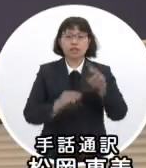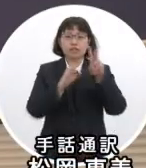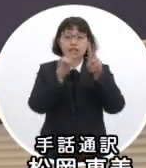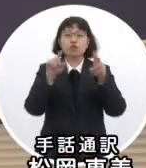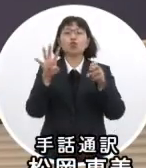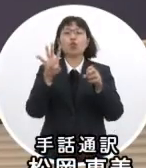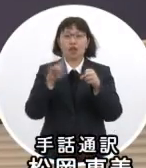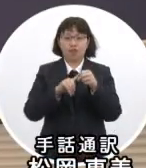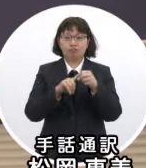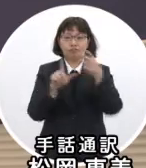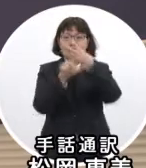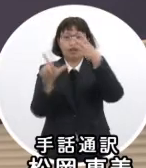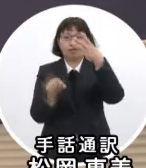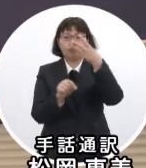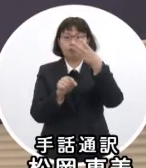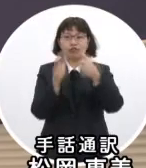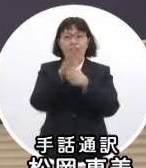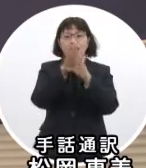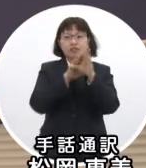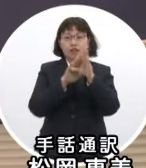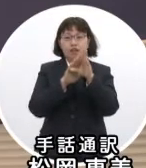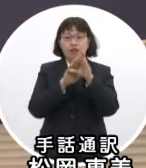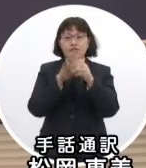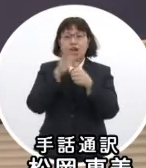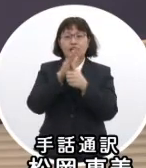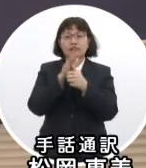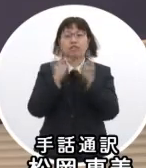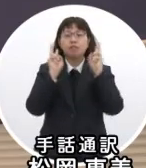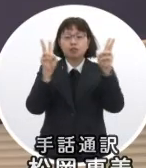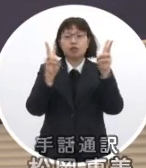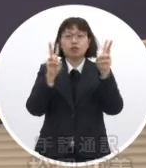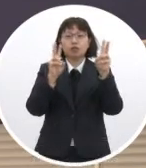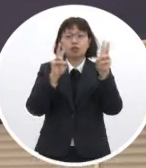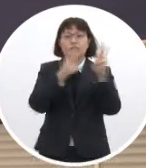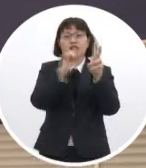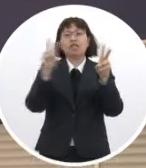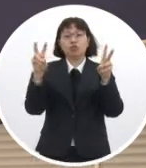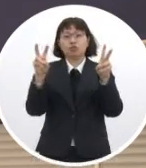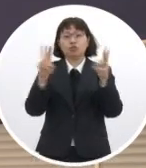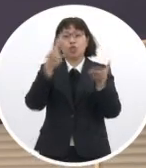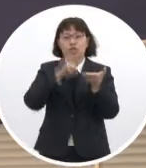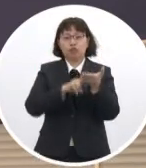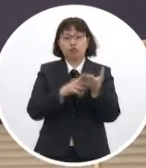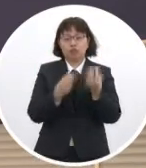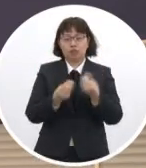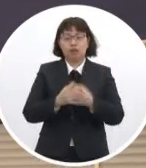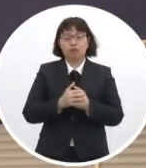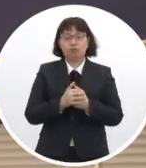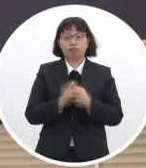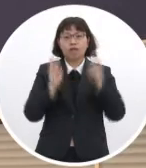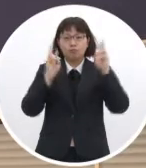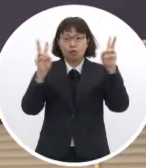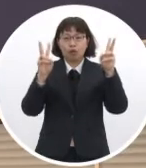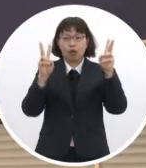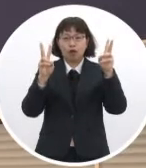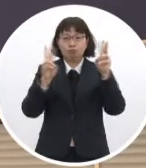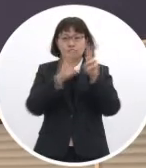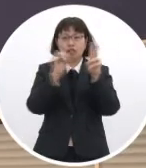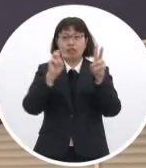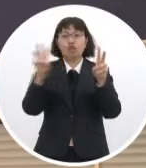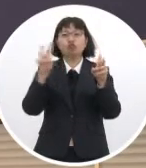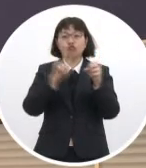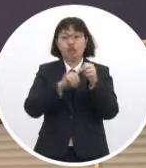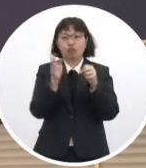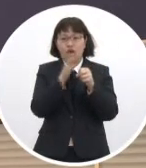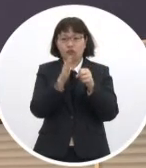2014年3月、愛知県は愛知ビジョン2020を策定しました。ビジョンでは2030